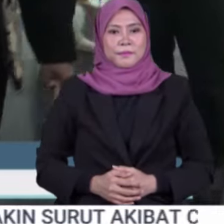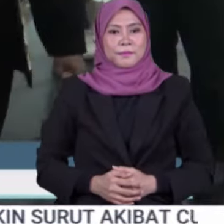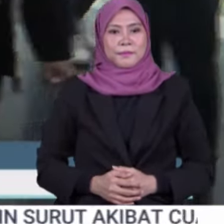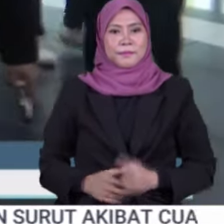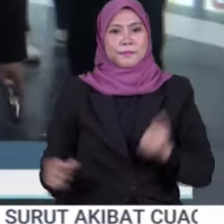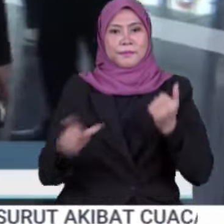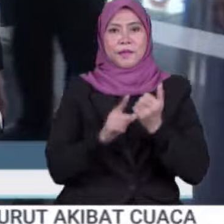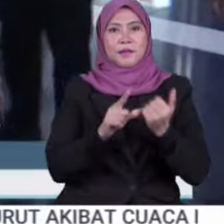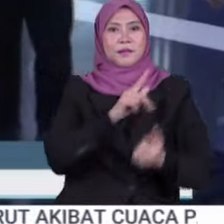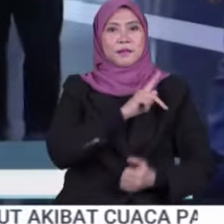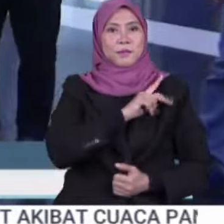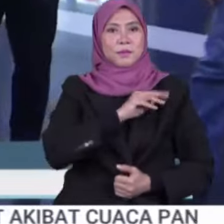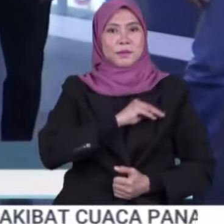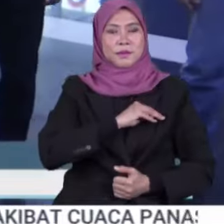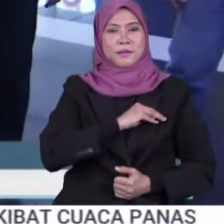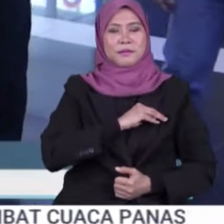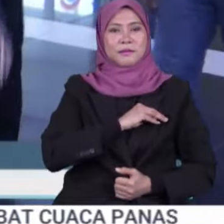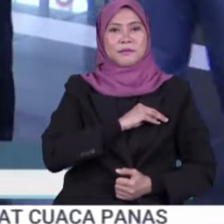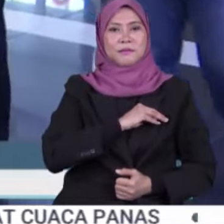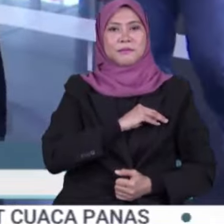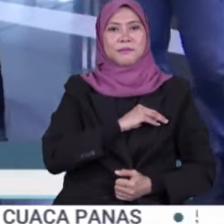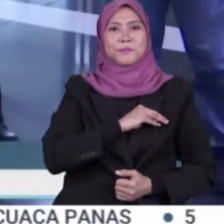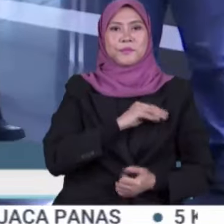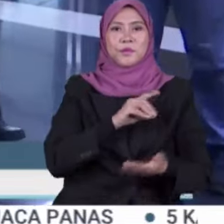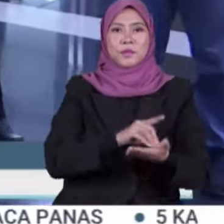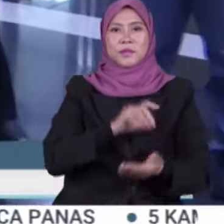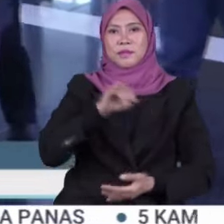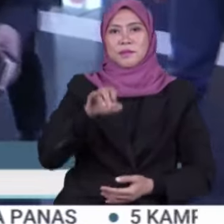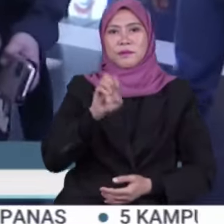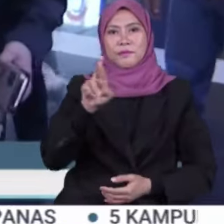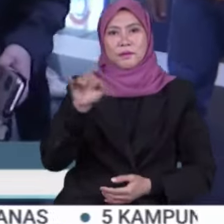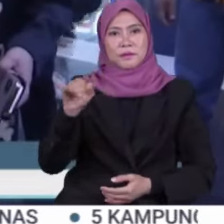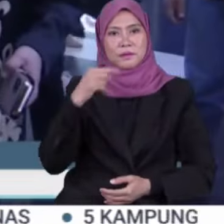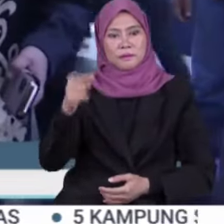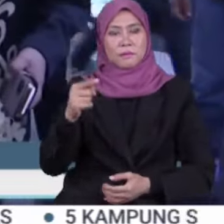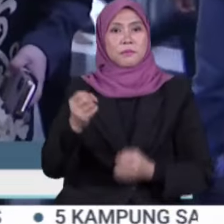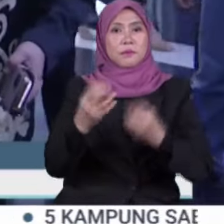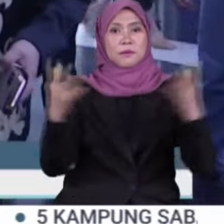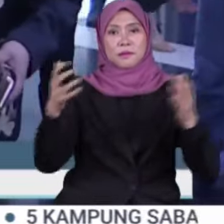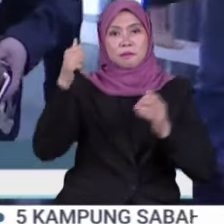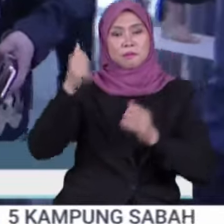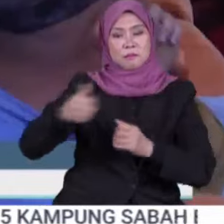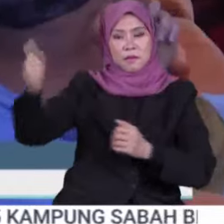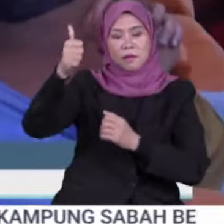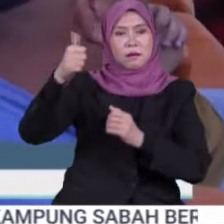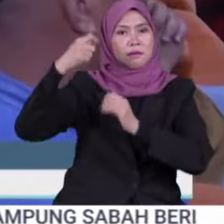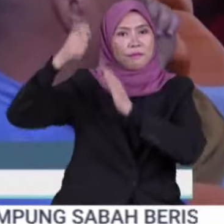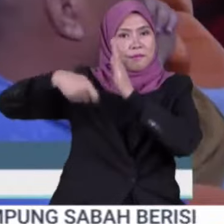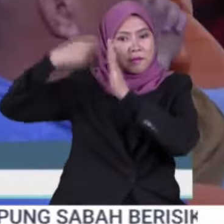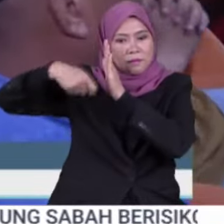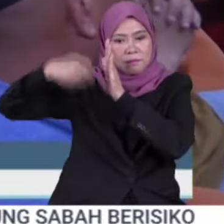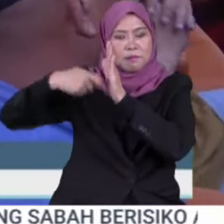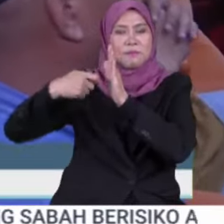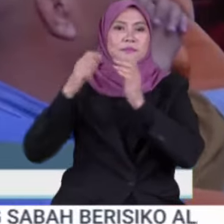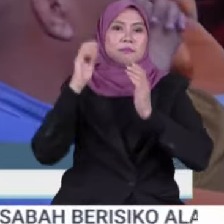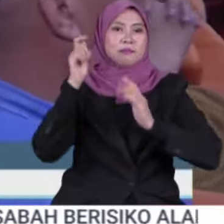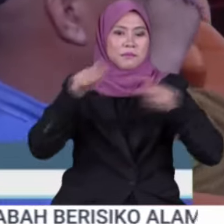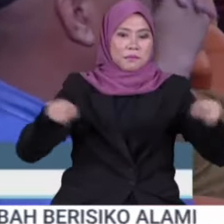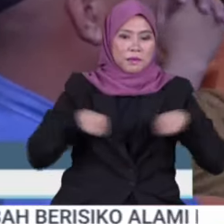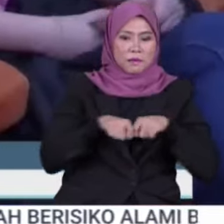Menurut Timbalan Ketua Menteri Datuk Seri Panglima Dr. Jeffrey Kitingan, dalam masa sama lebih ramai pengarah filem tempatan dan penggiat industri